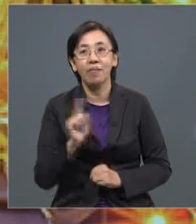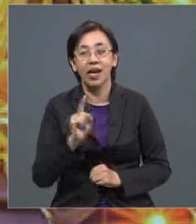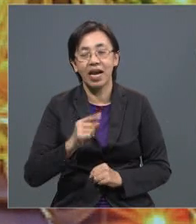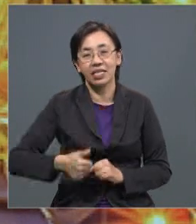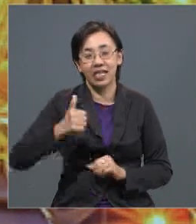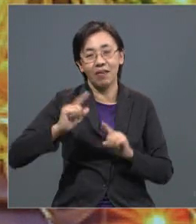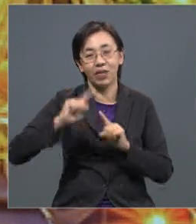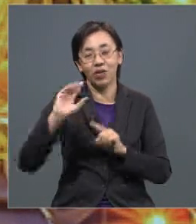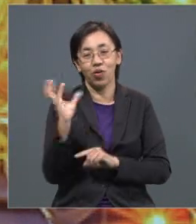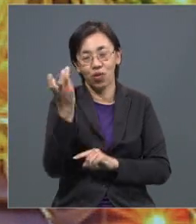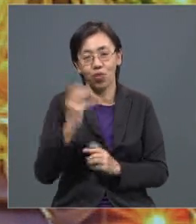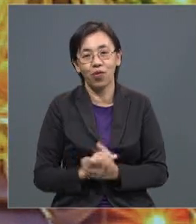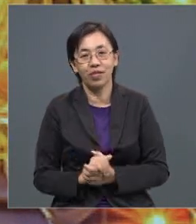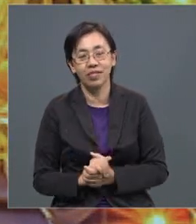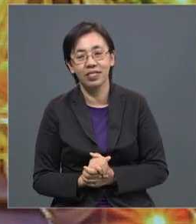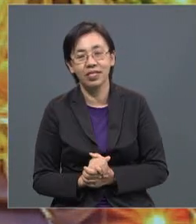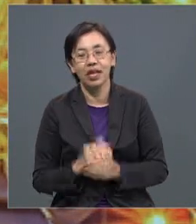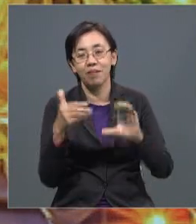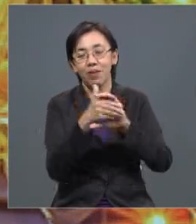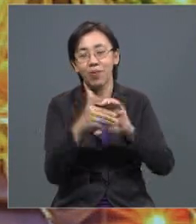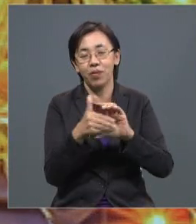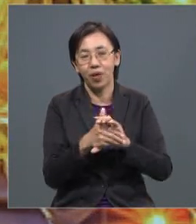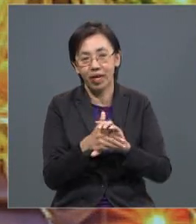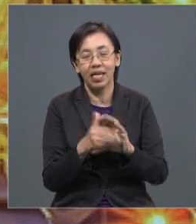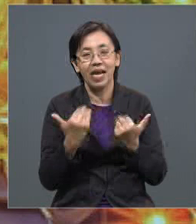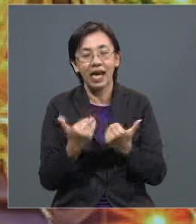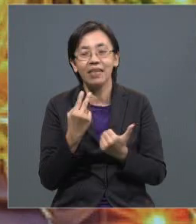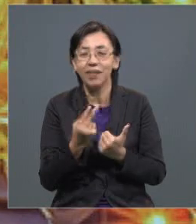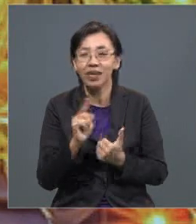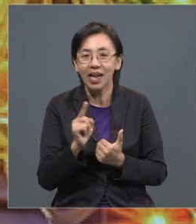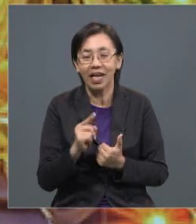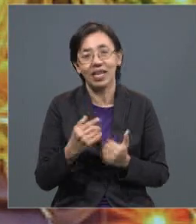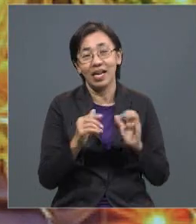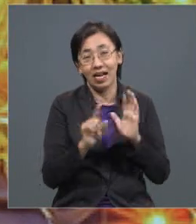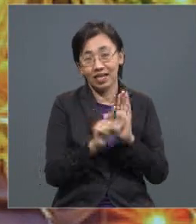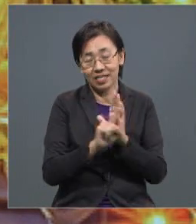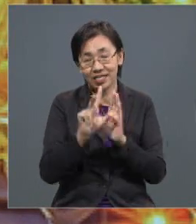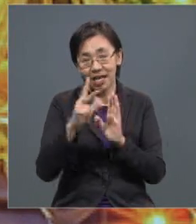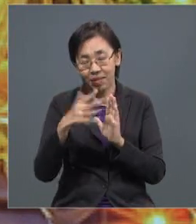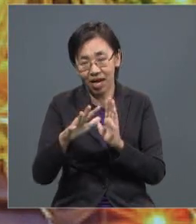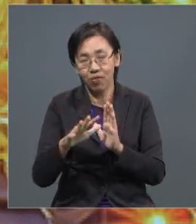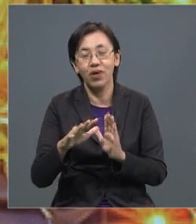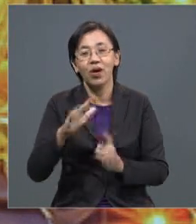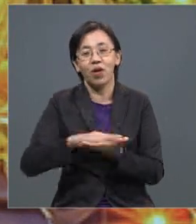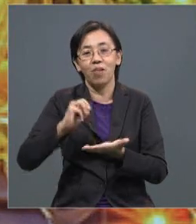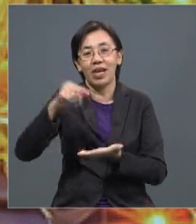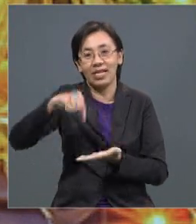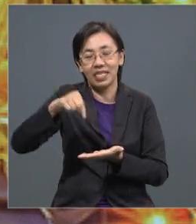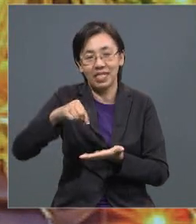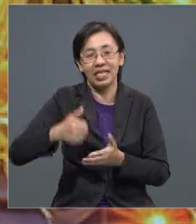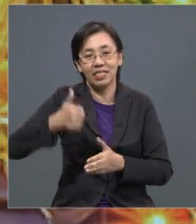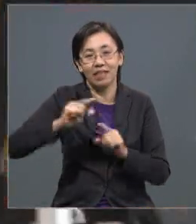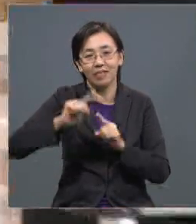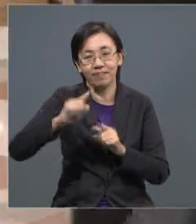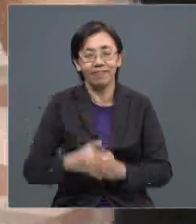มป์โลกมาได้นะครับ Microsoft PowerPoint ฮะซึ่งอันนี้เป็นสมัยที่3แล้วนะครับของสถาบันการศึกษาแห่งนี้ที่คว้าแชมป์มา